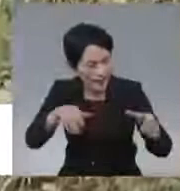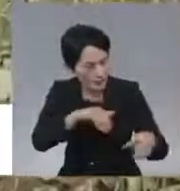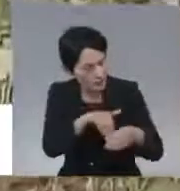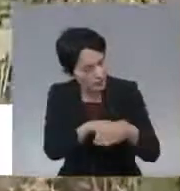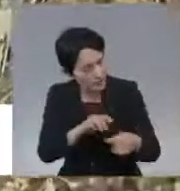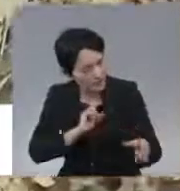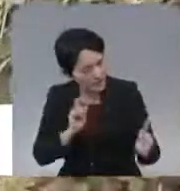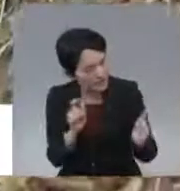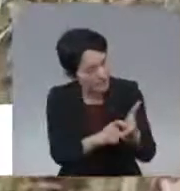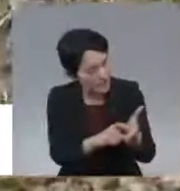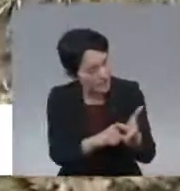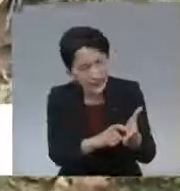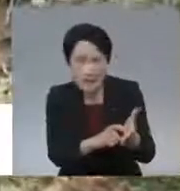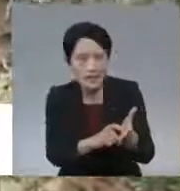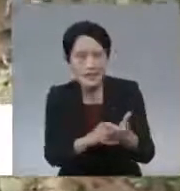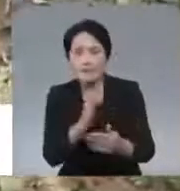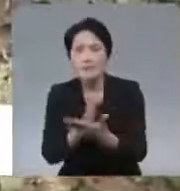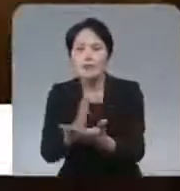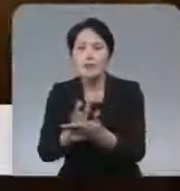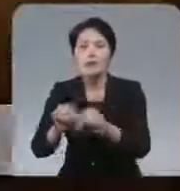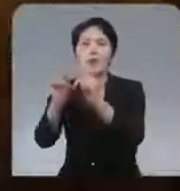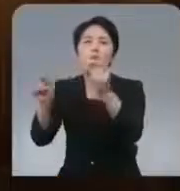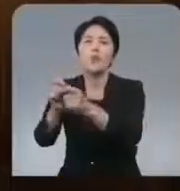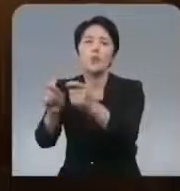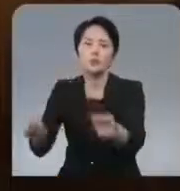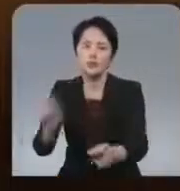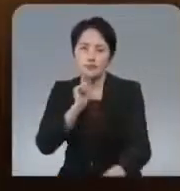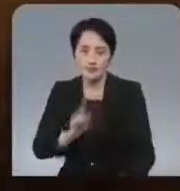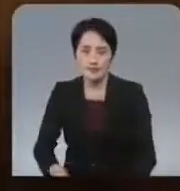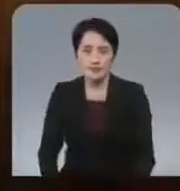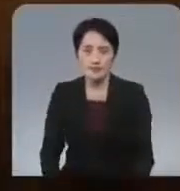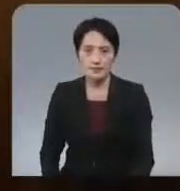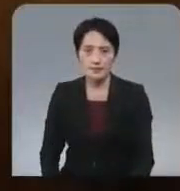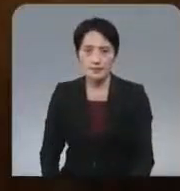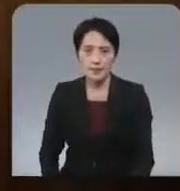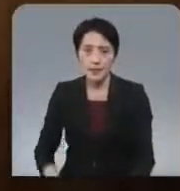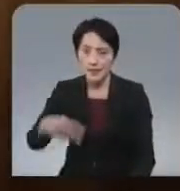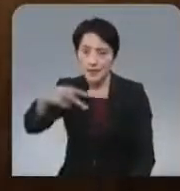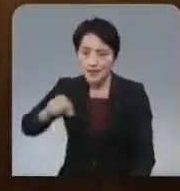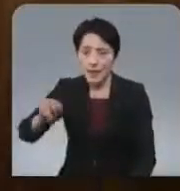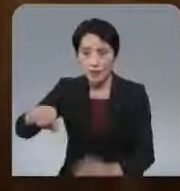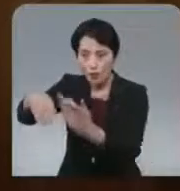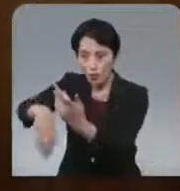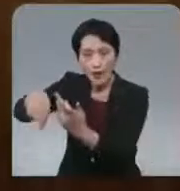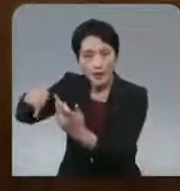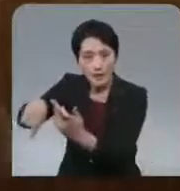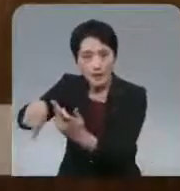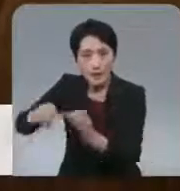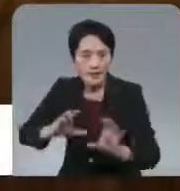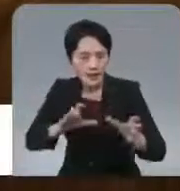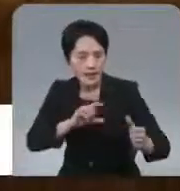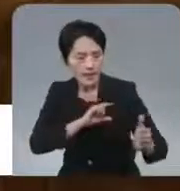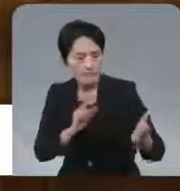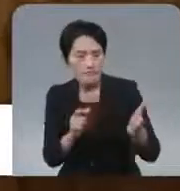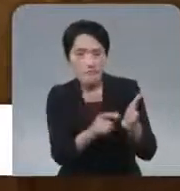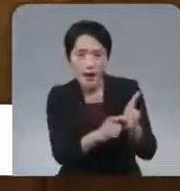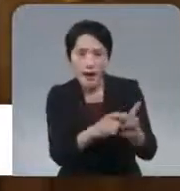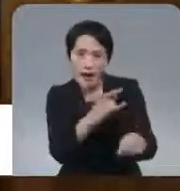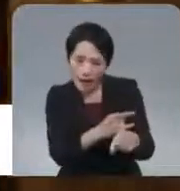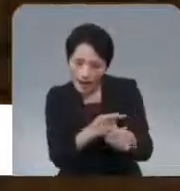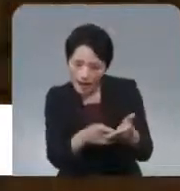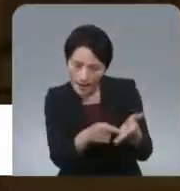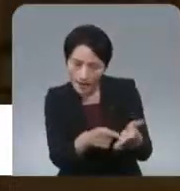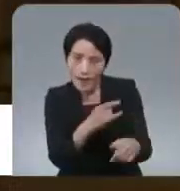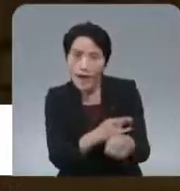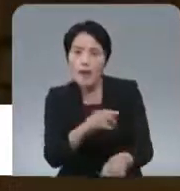1603 1867 Nhưng sau khi chiến tranh Thái Bình Dương trong thế chiến thứ hai nổ ra nơi này chủ yếu được sử dụng để